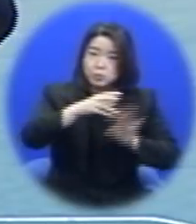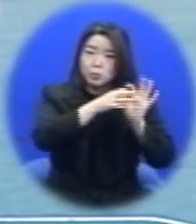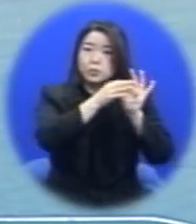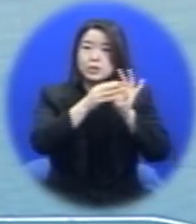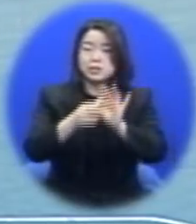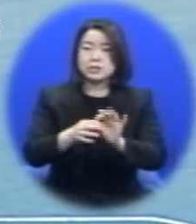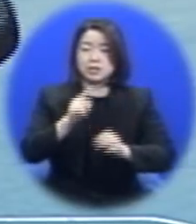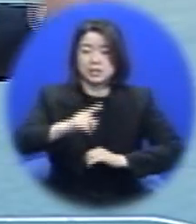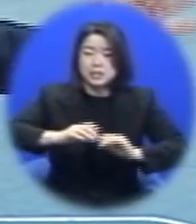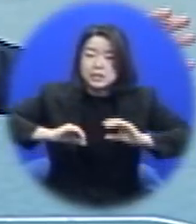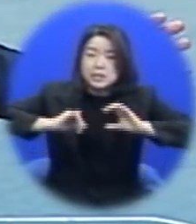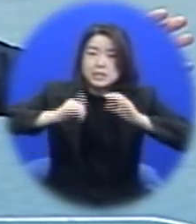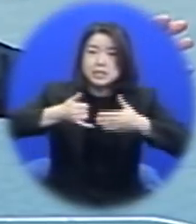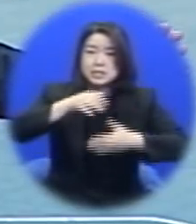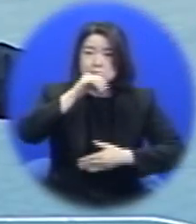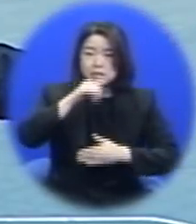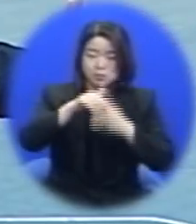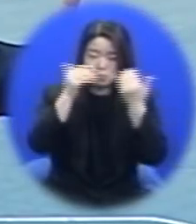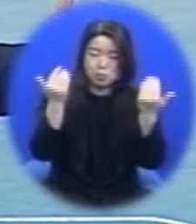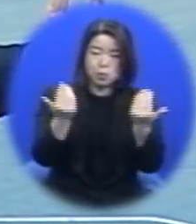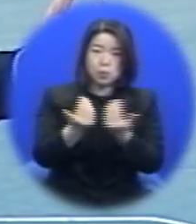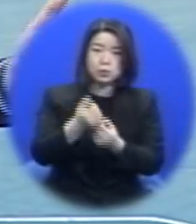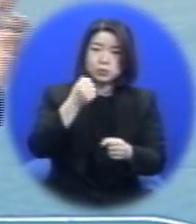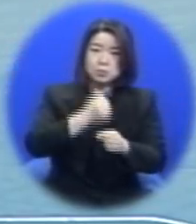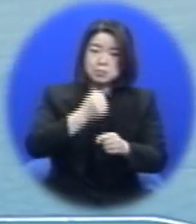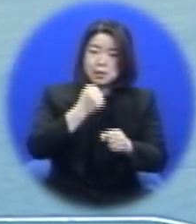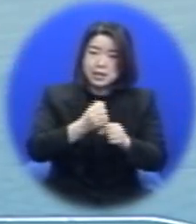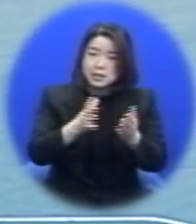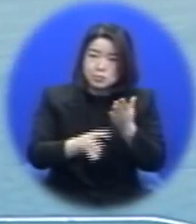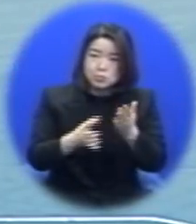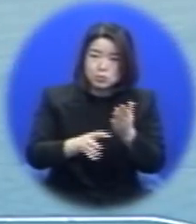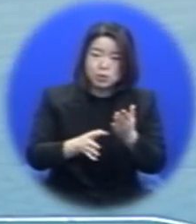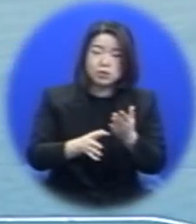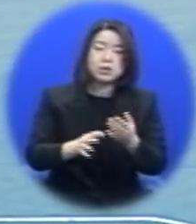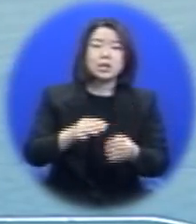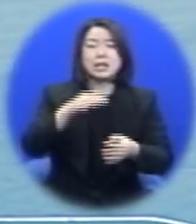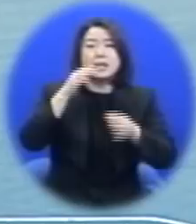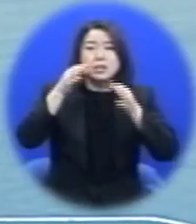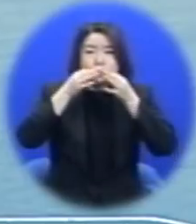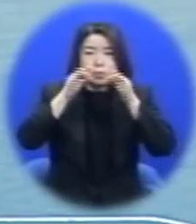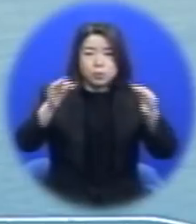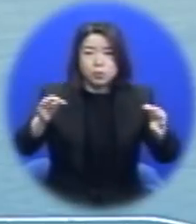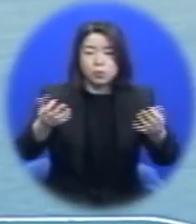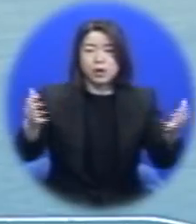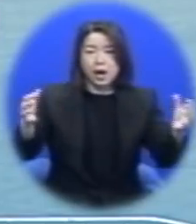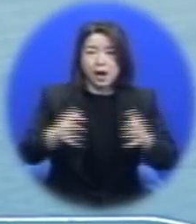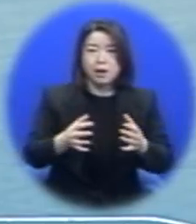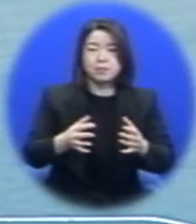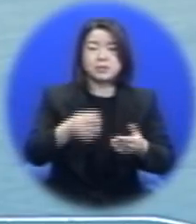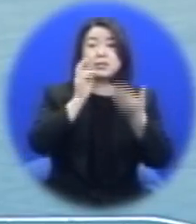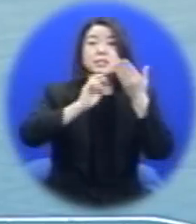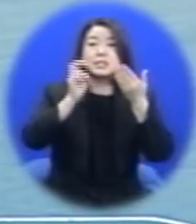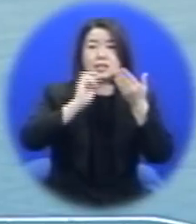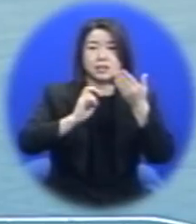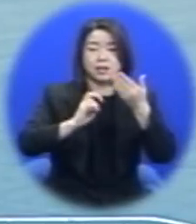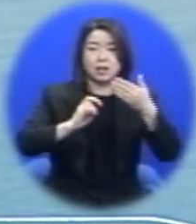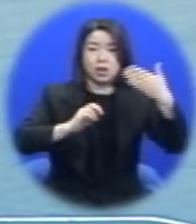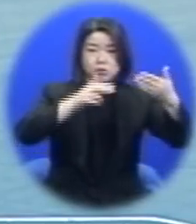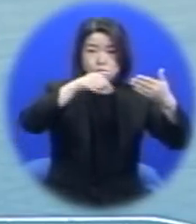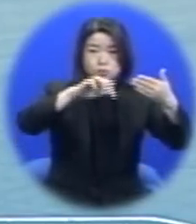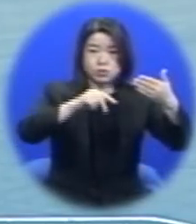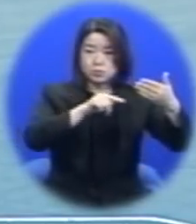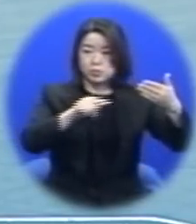이 세상에 있는 모든 피조물도 소리를 다하여 찬양했다고 9절부터